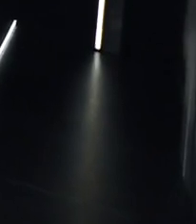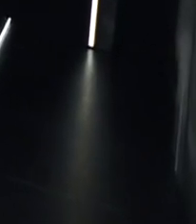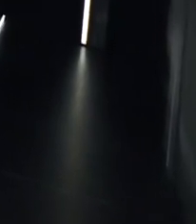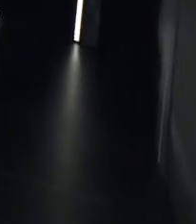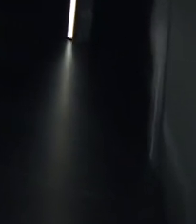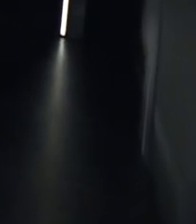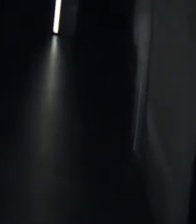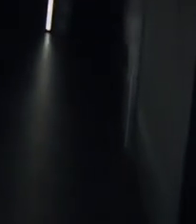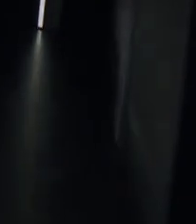누가